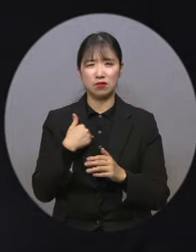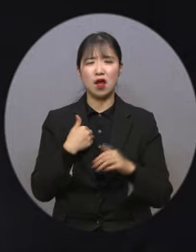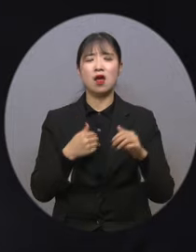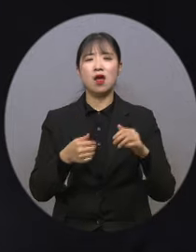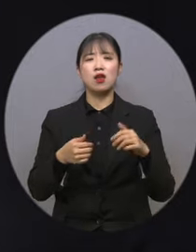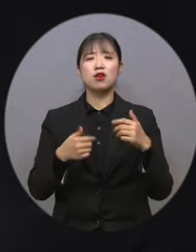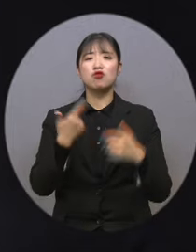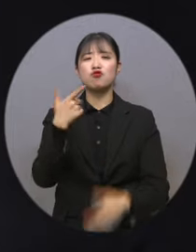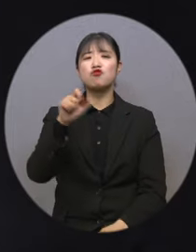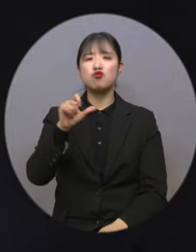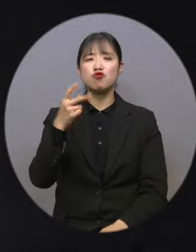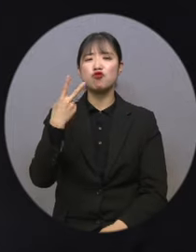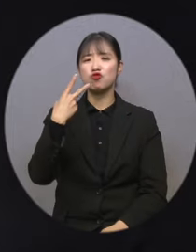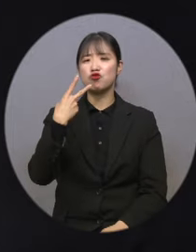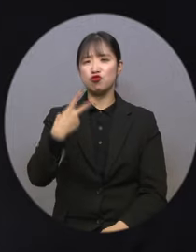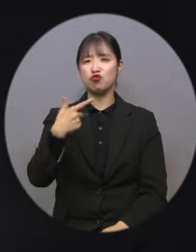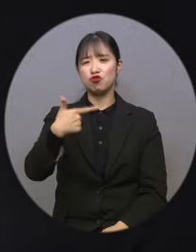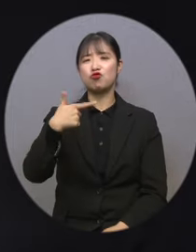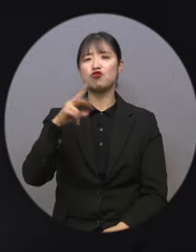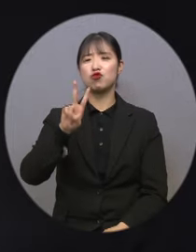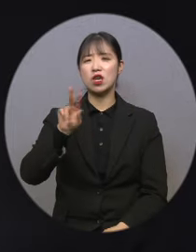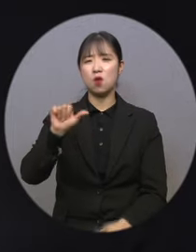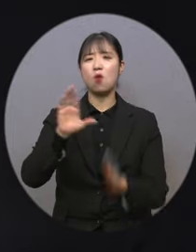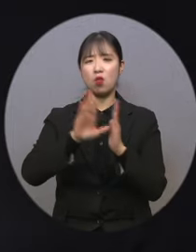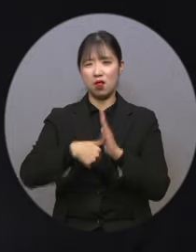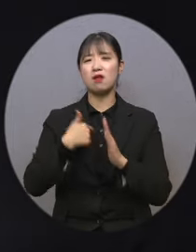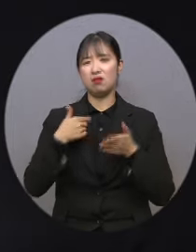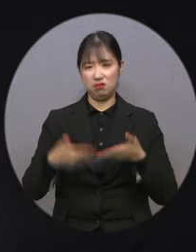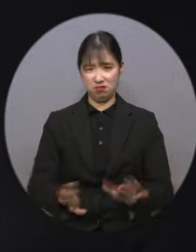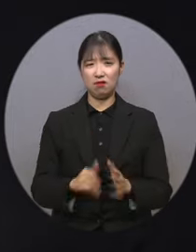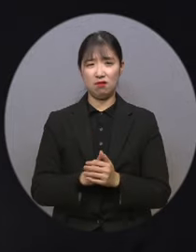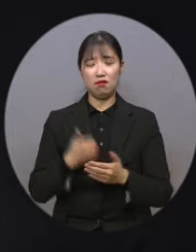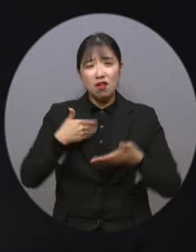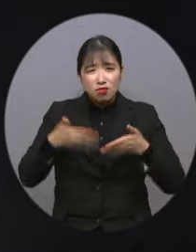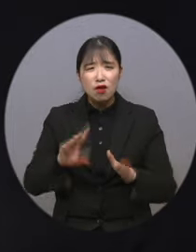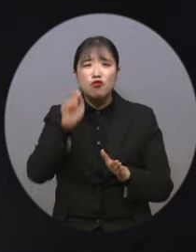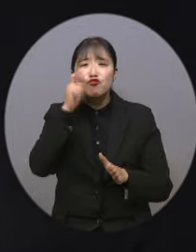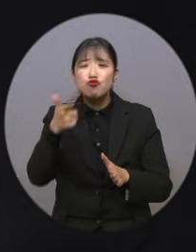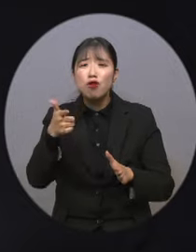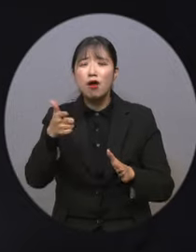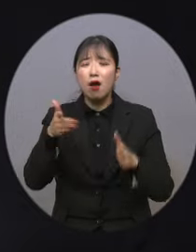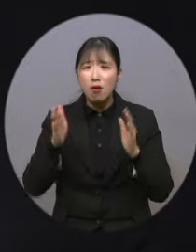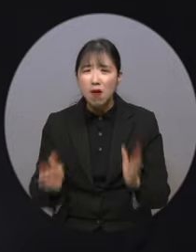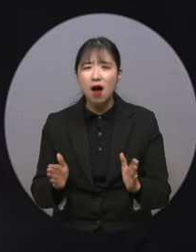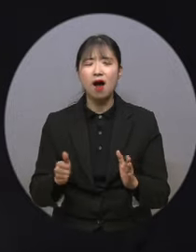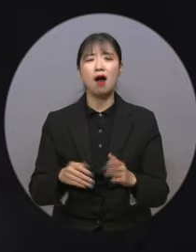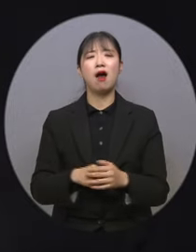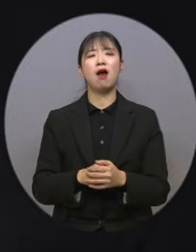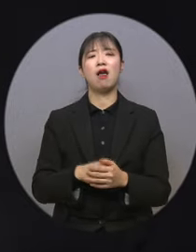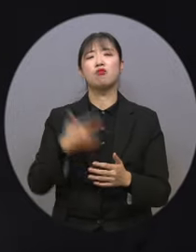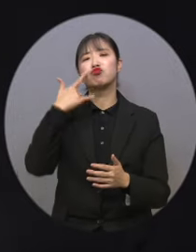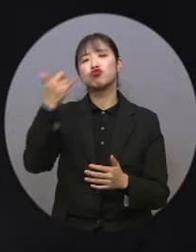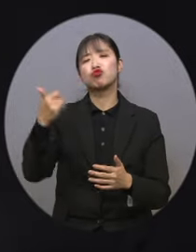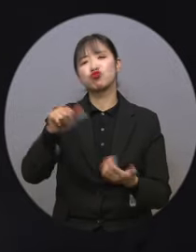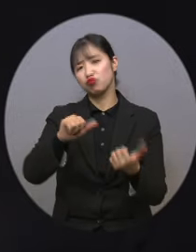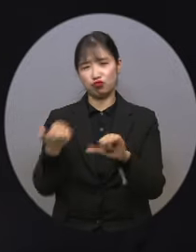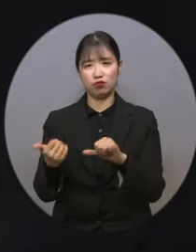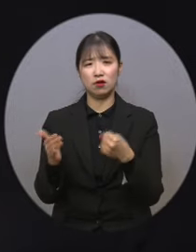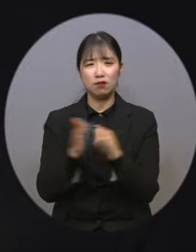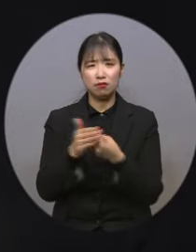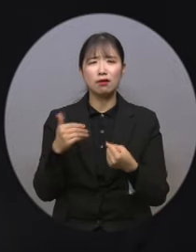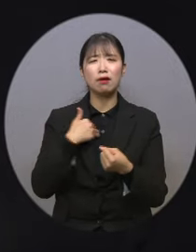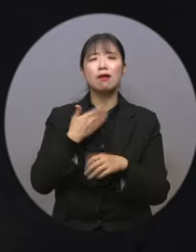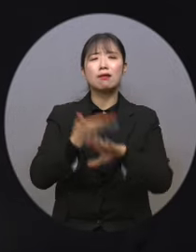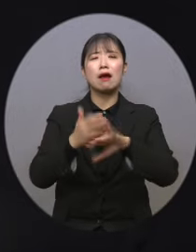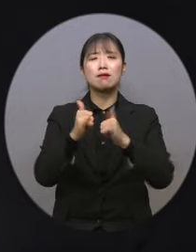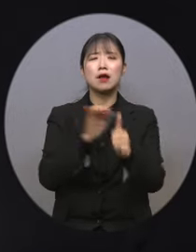를 1일 태어난지 6개월만에 전쟁 해야 하니까 어머니 아버지가 다 돌아가죠 그래도 남의 집에 10월에서 모습을 살았어 진주